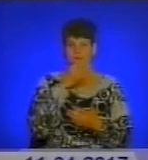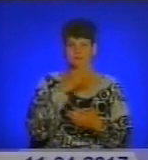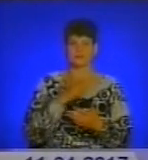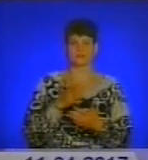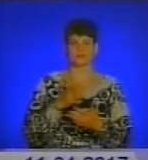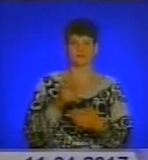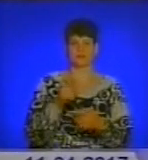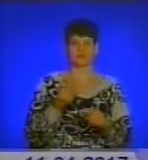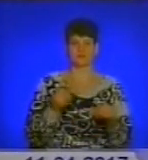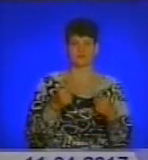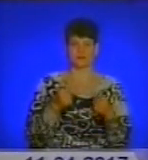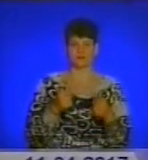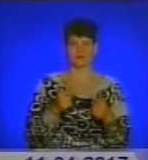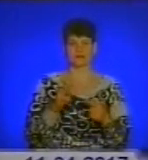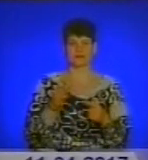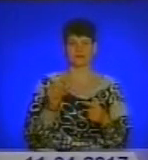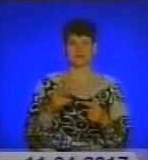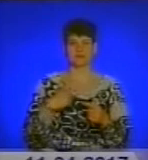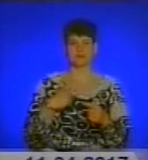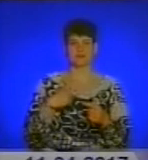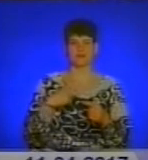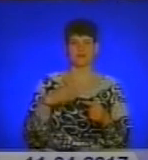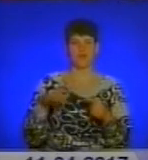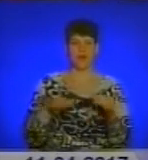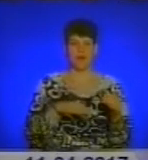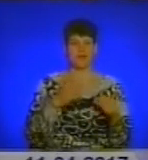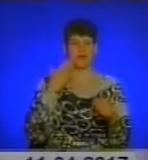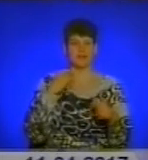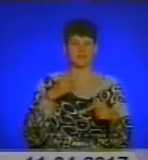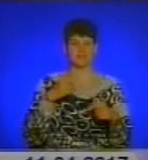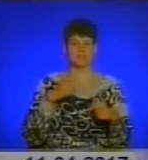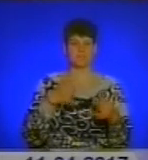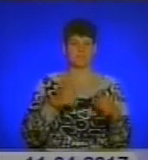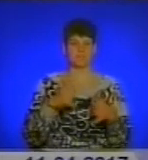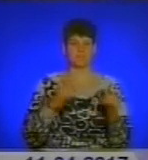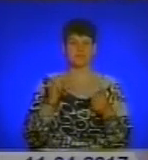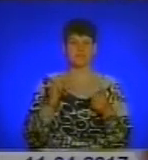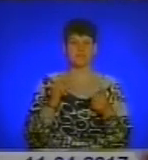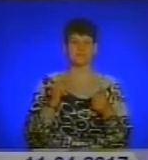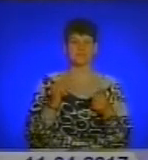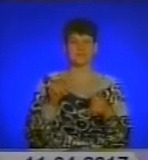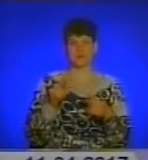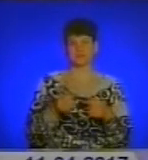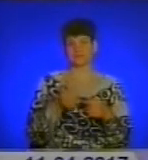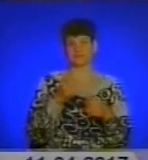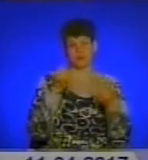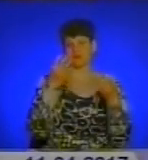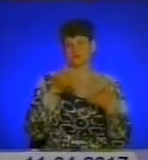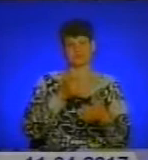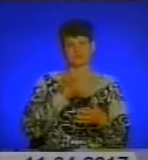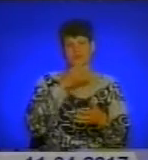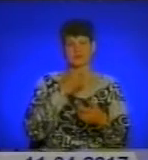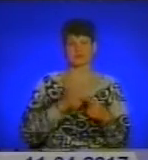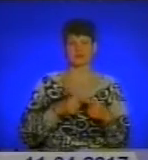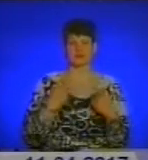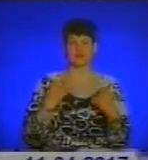заснував тхеквондо. Мені ногами легше бити, ноги довші. Я вирішив зайнятися тхеквондо через те, що мені воно просто подобається.